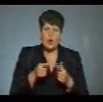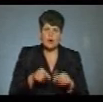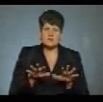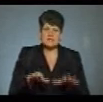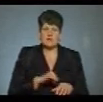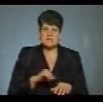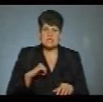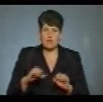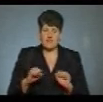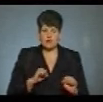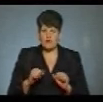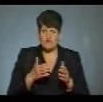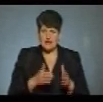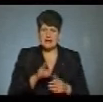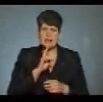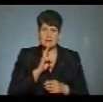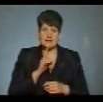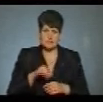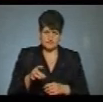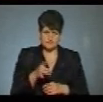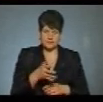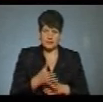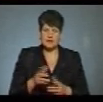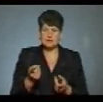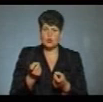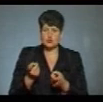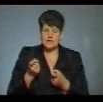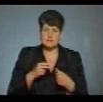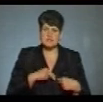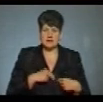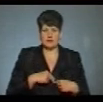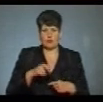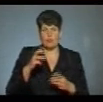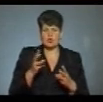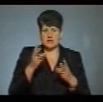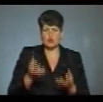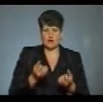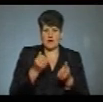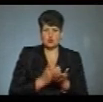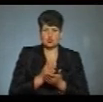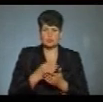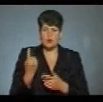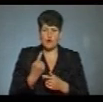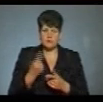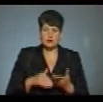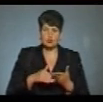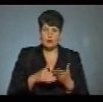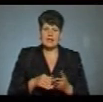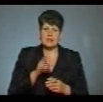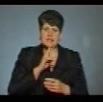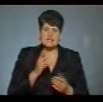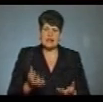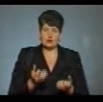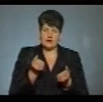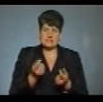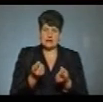місцевого самоврядування Кременеччини залучали представників пожежно-рятувальної служби області. На допомогу кременецьким рятувальникам